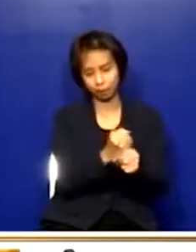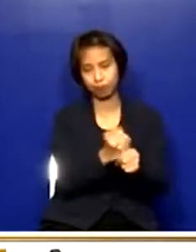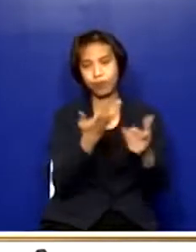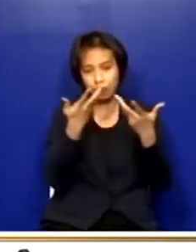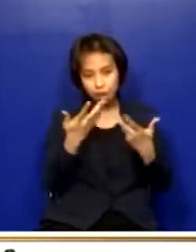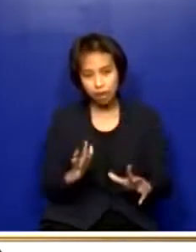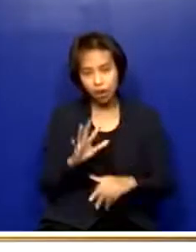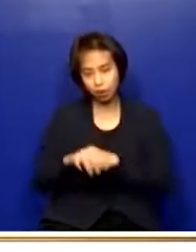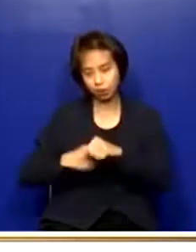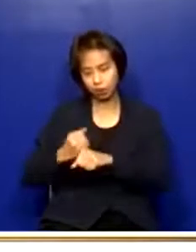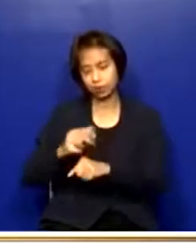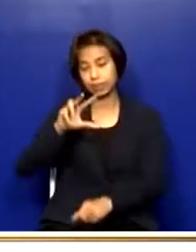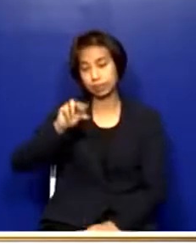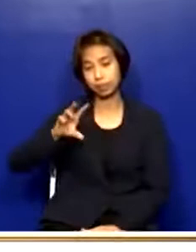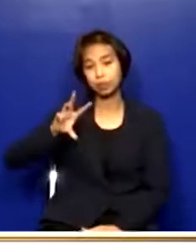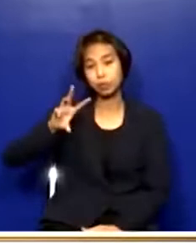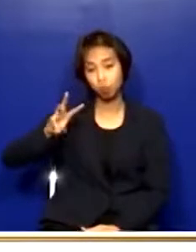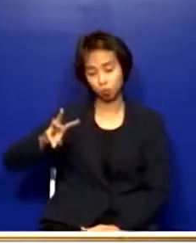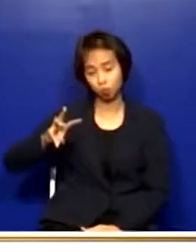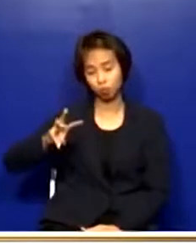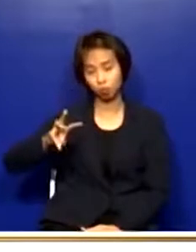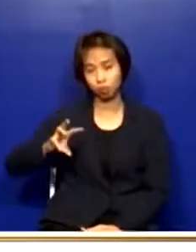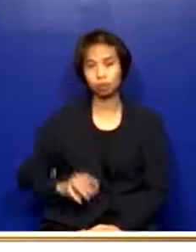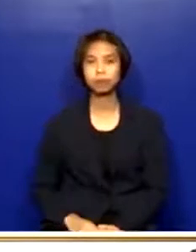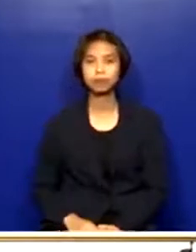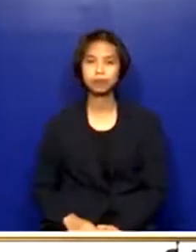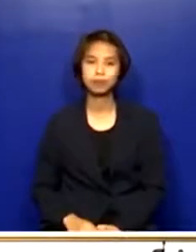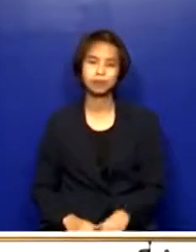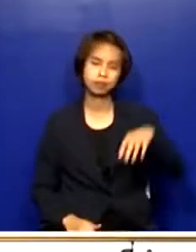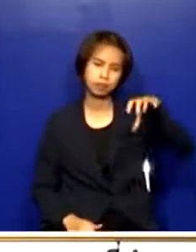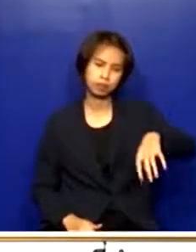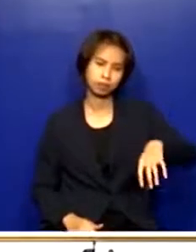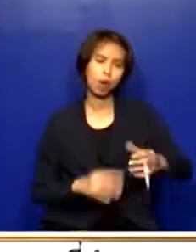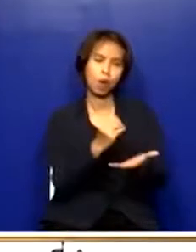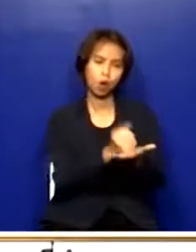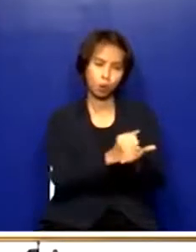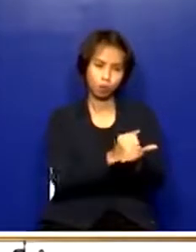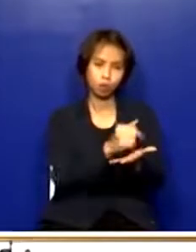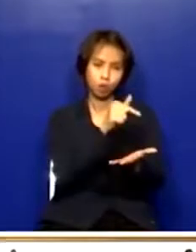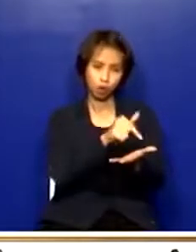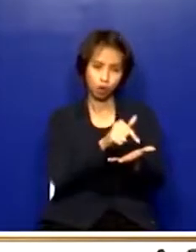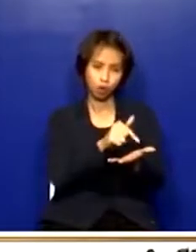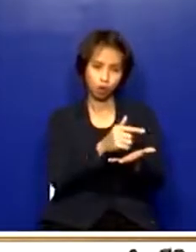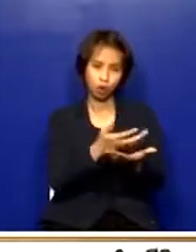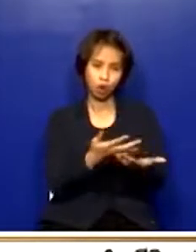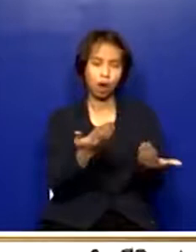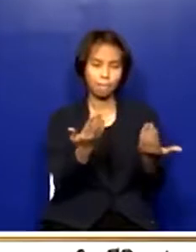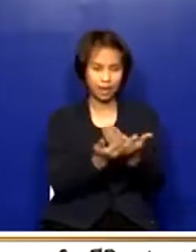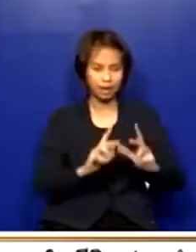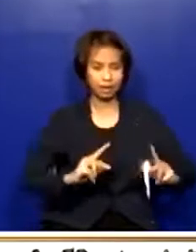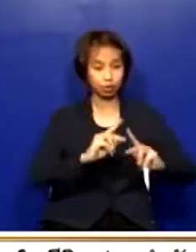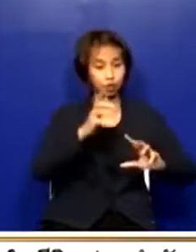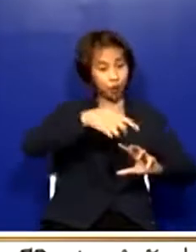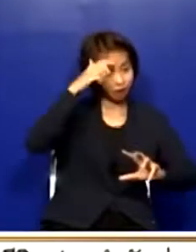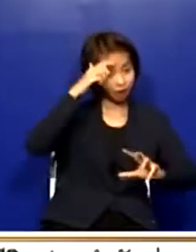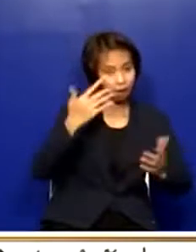ากฏวในปี 2036 หลังจากนั้นไม่นานกรประสุขข้อ ก็เปลี่มาสักดจกทวงอาจไทยมาเป็